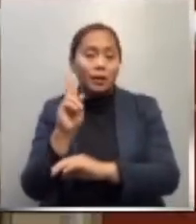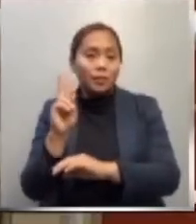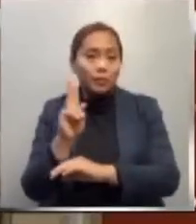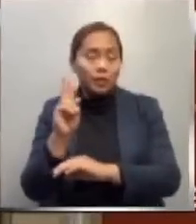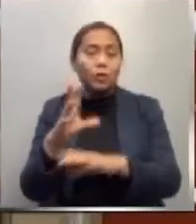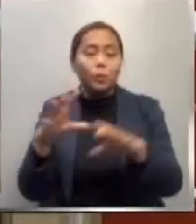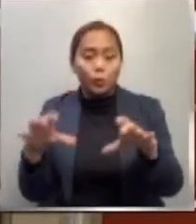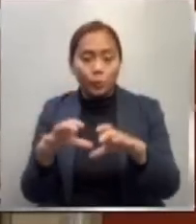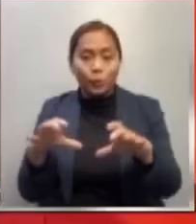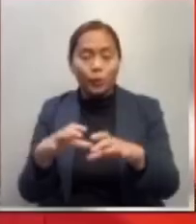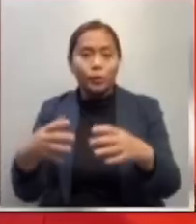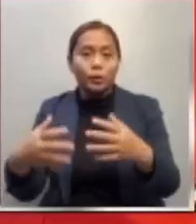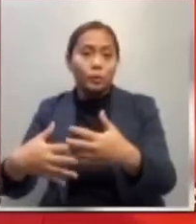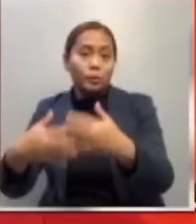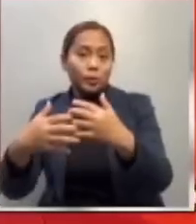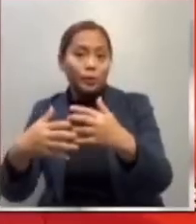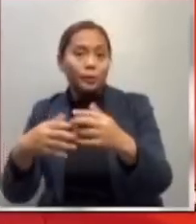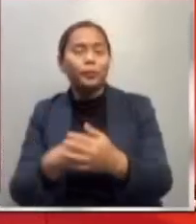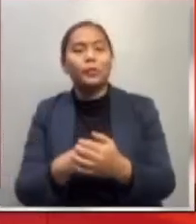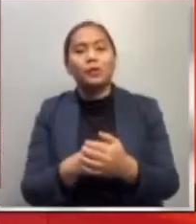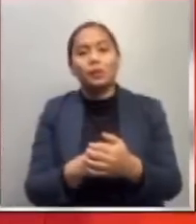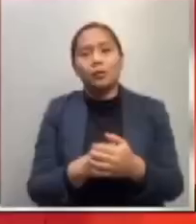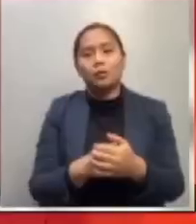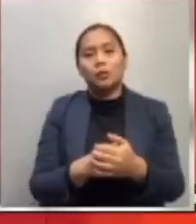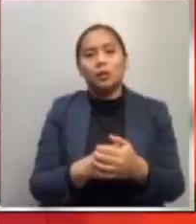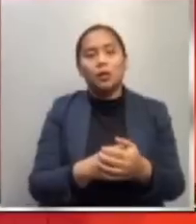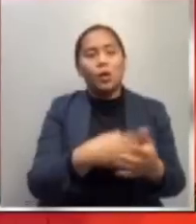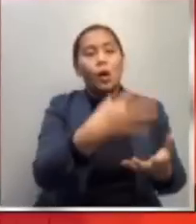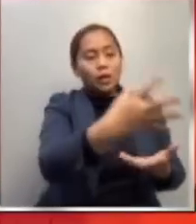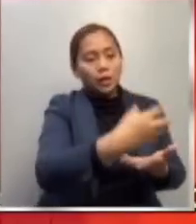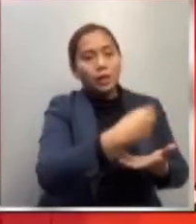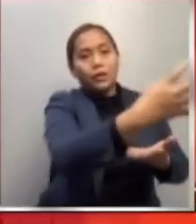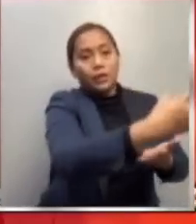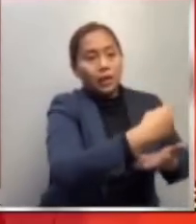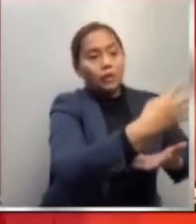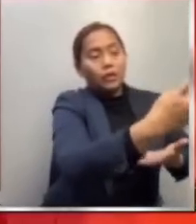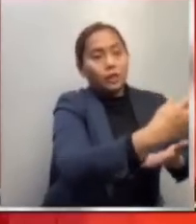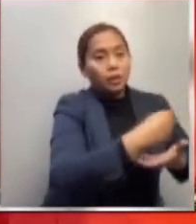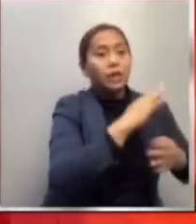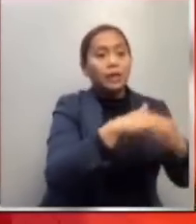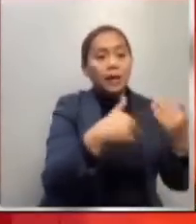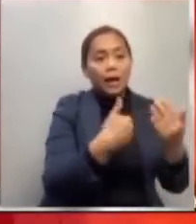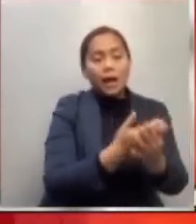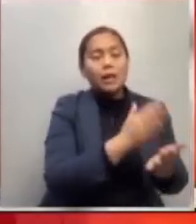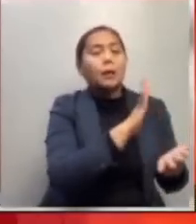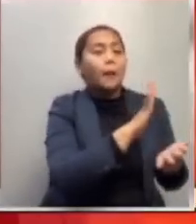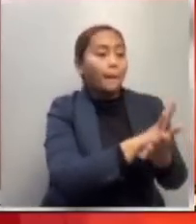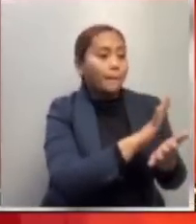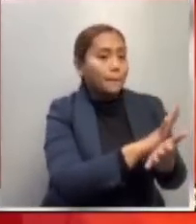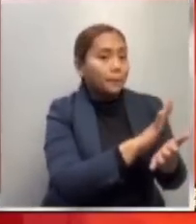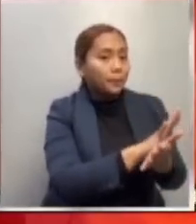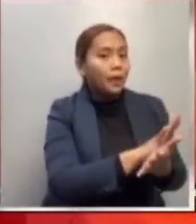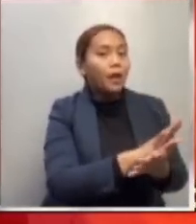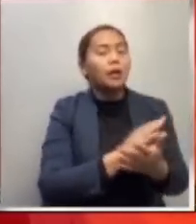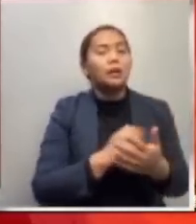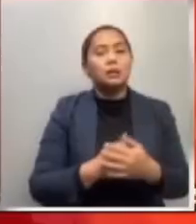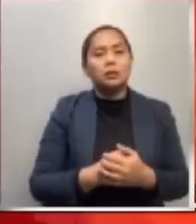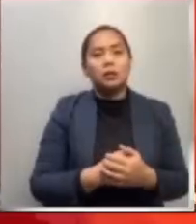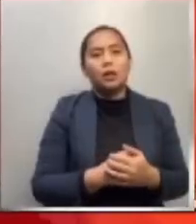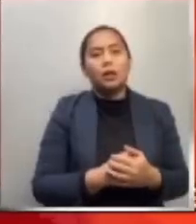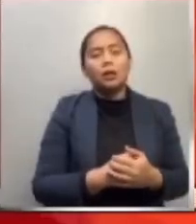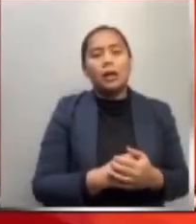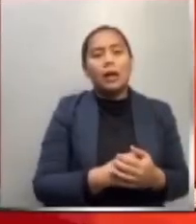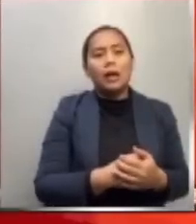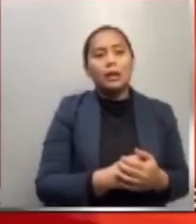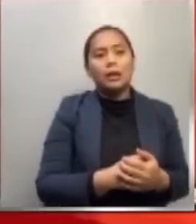Oo, meaning yung batch feed, ipunin nila lahat ng mga hindi na ipasok sa VCM at saka sabay-sabay nilang ipapasok mamaya na yan, bandang closing time. Kasi